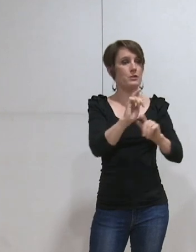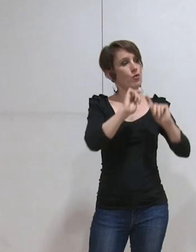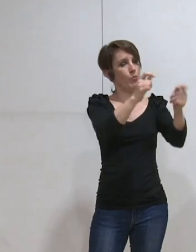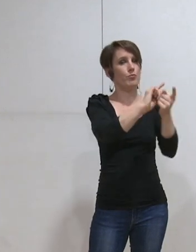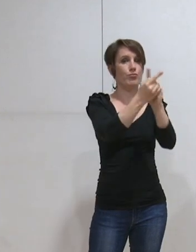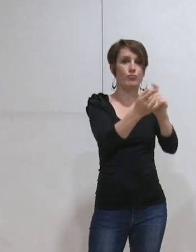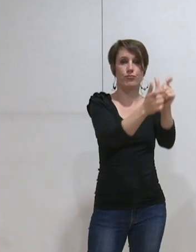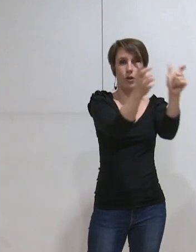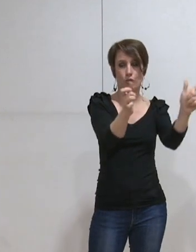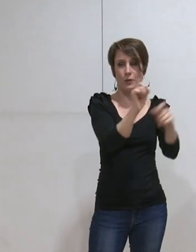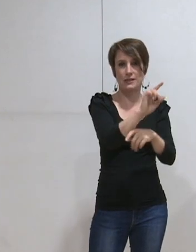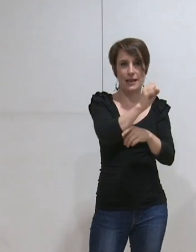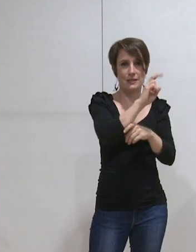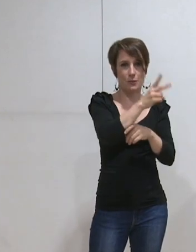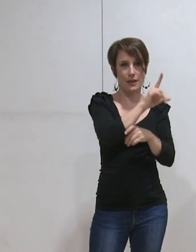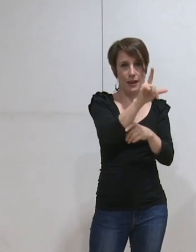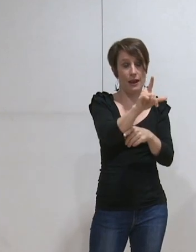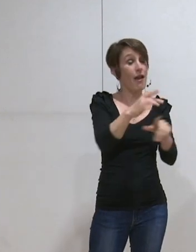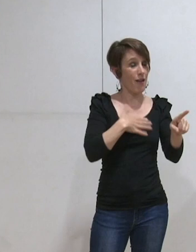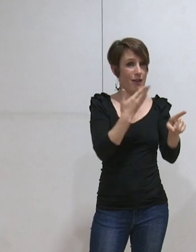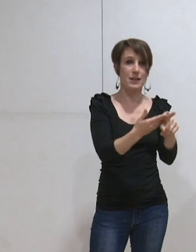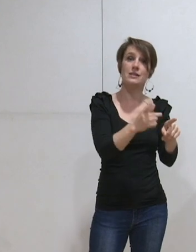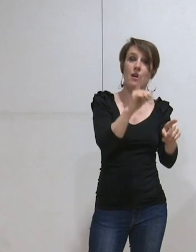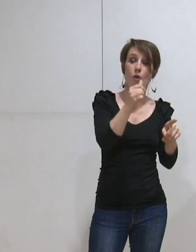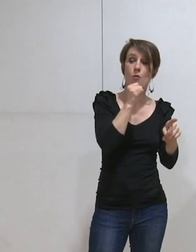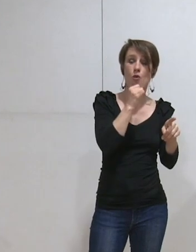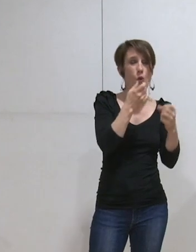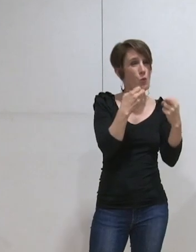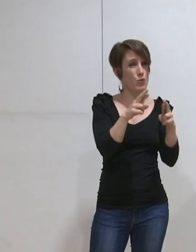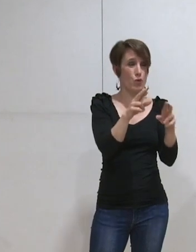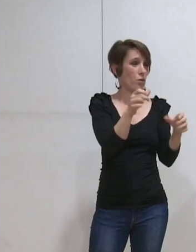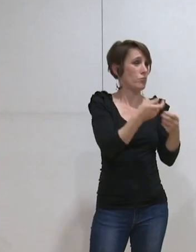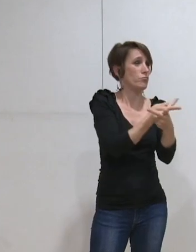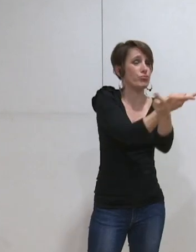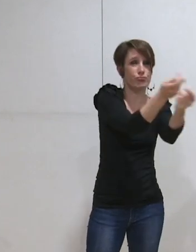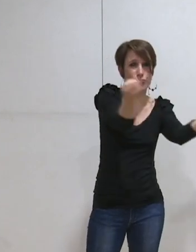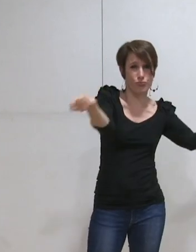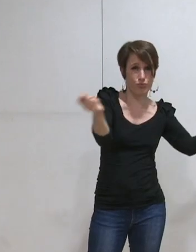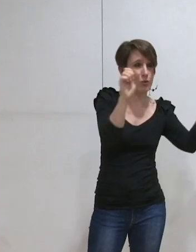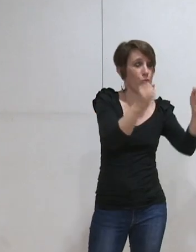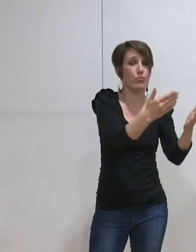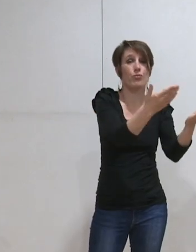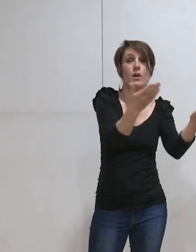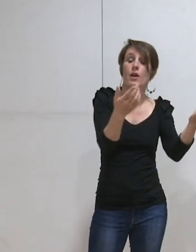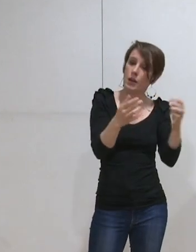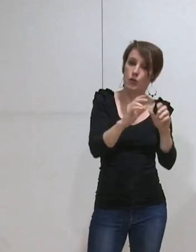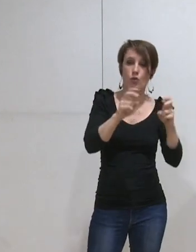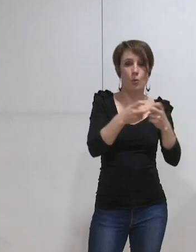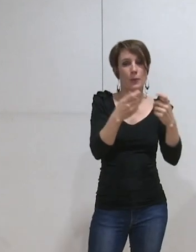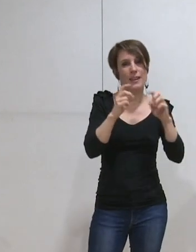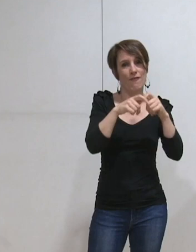communes il est devenu possible de distribuer l'eau pure et non traité de rochfort plus largement et donc de partager plus largement les coûts fixes de